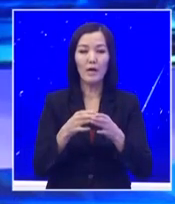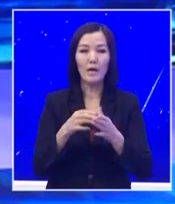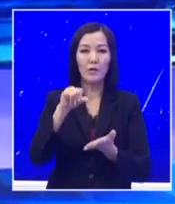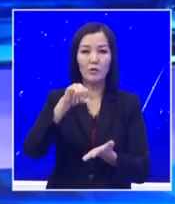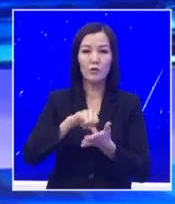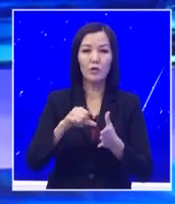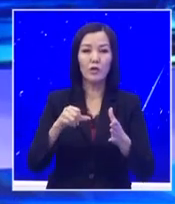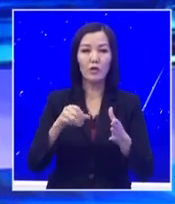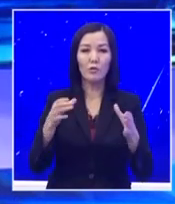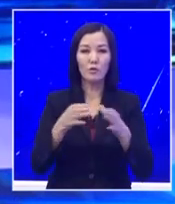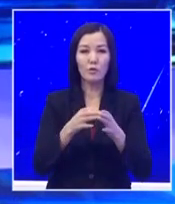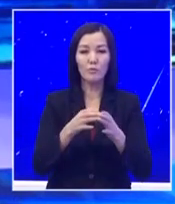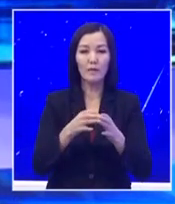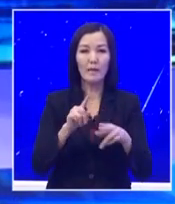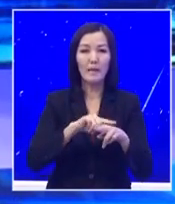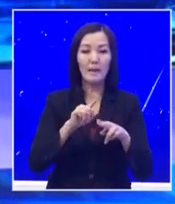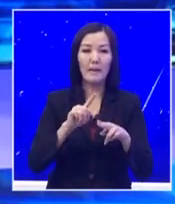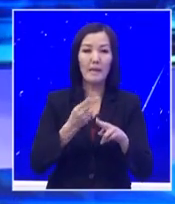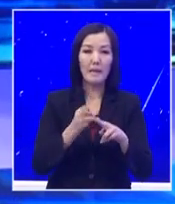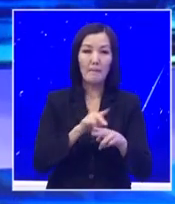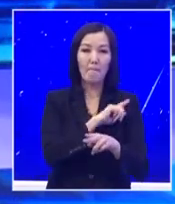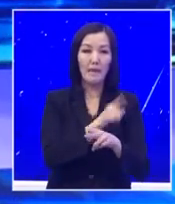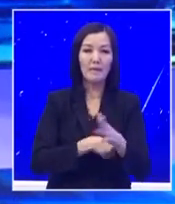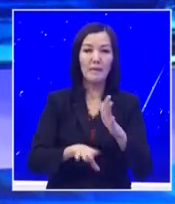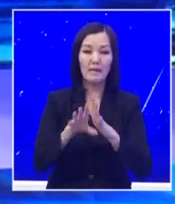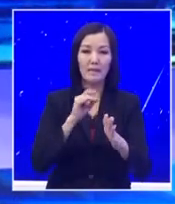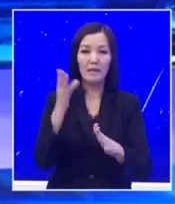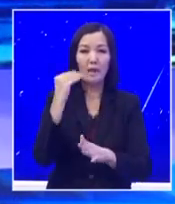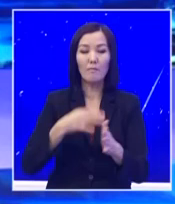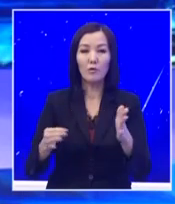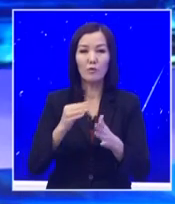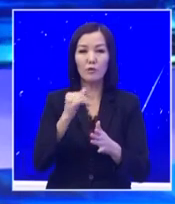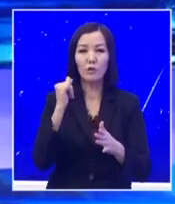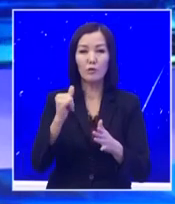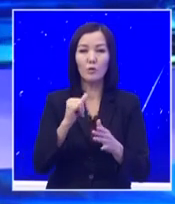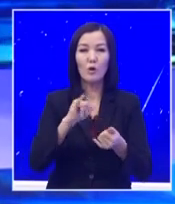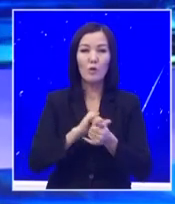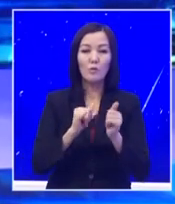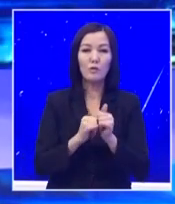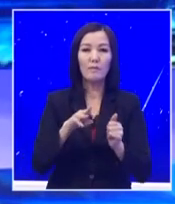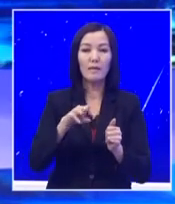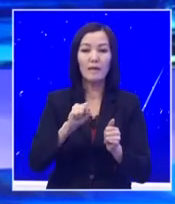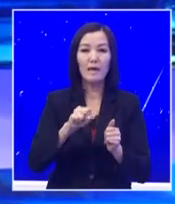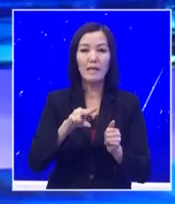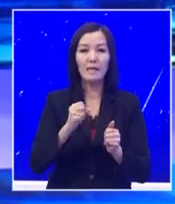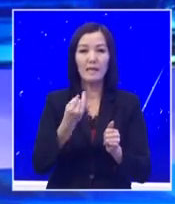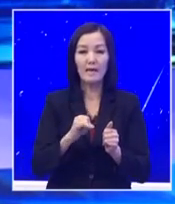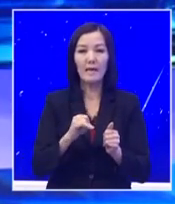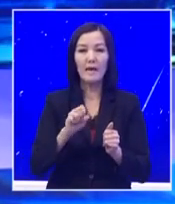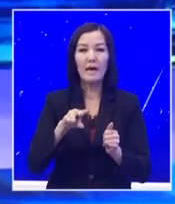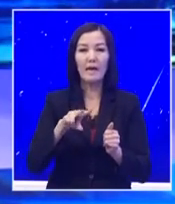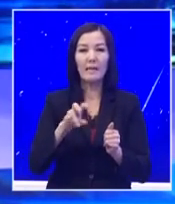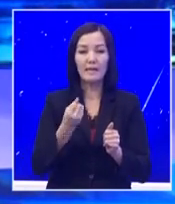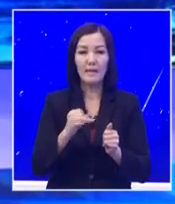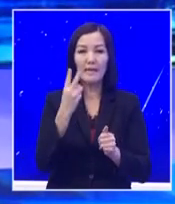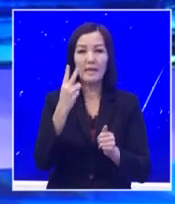түскен ұжымдар өз арасындағы мықтыны анықтамақ. Оған Алматы облысының Жетісуы мен Өскеменнің Алтай мен Алтай 2